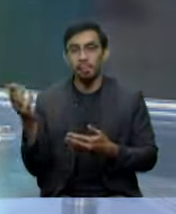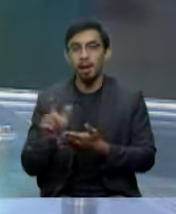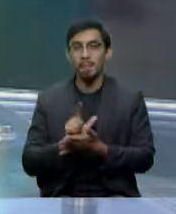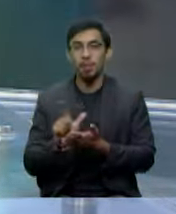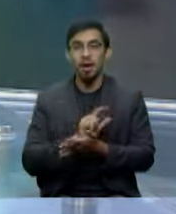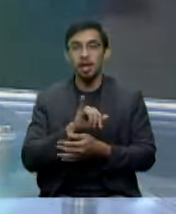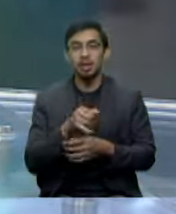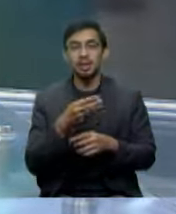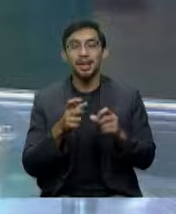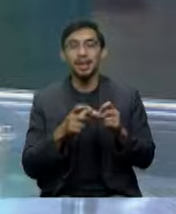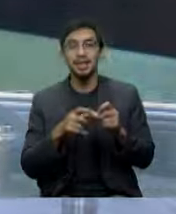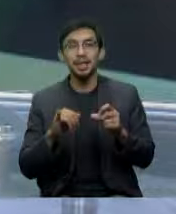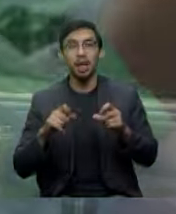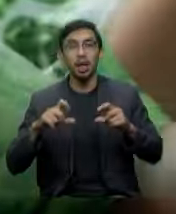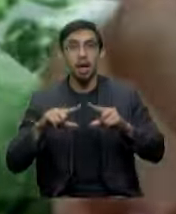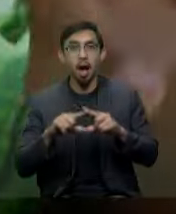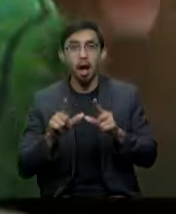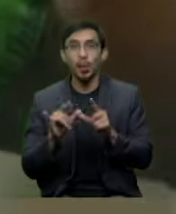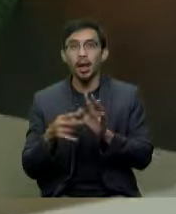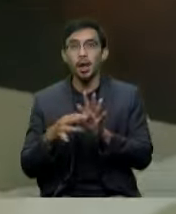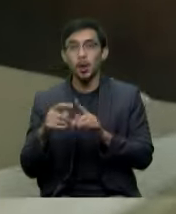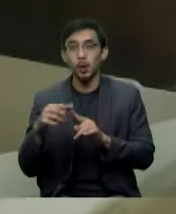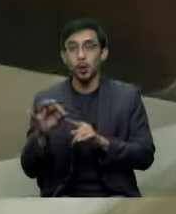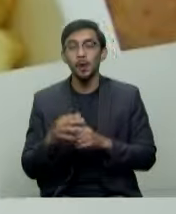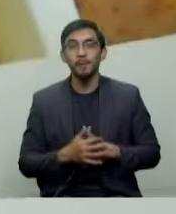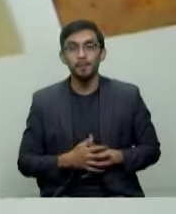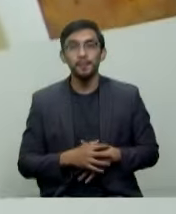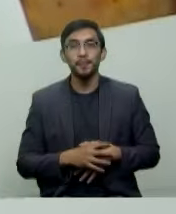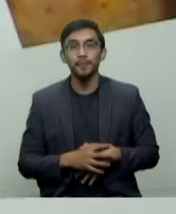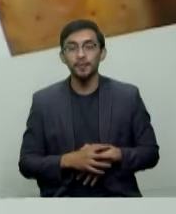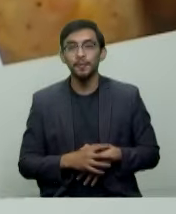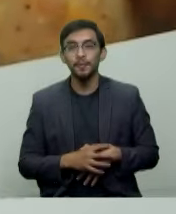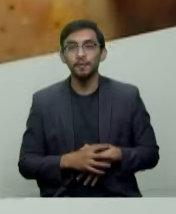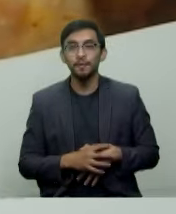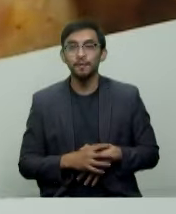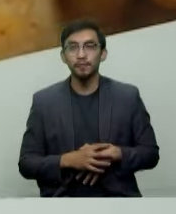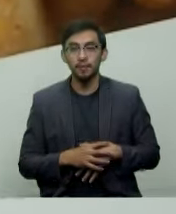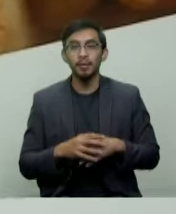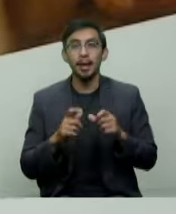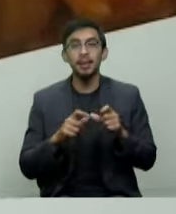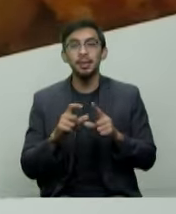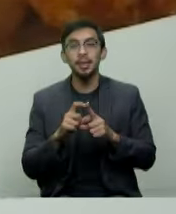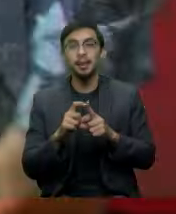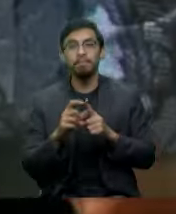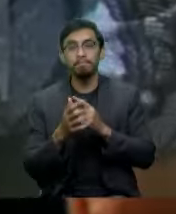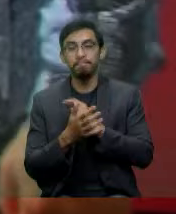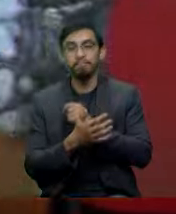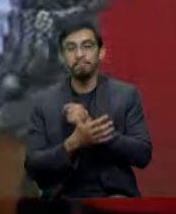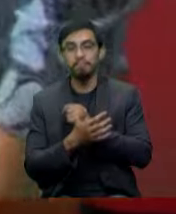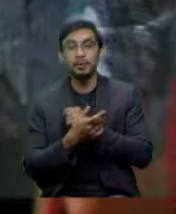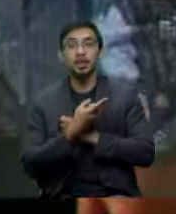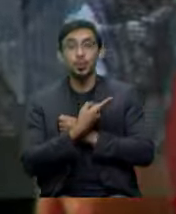Berikut laporan dari Jessica Winoto. SD swasta SDIT Al Ihsan di kawasan Kebagusan Jakarta